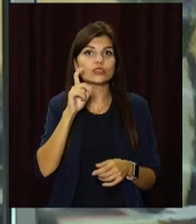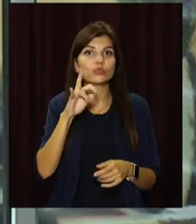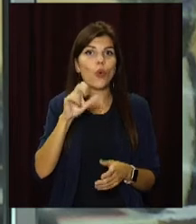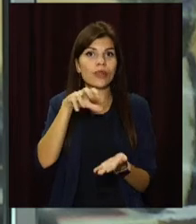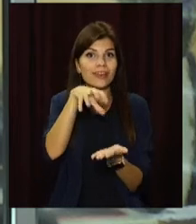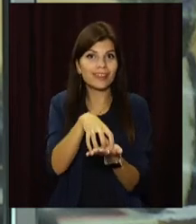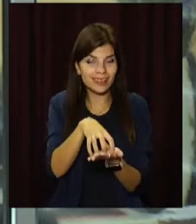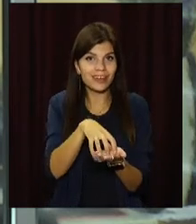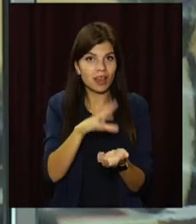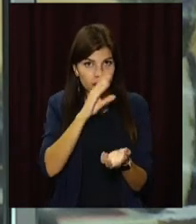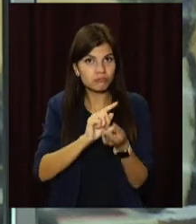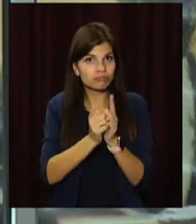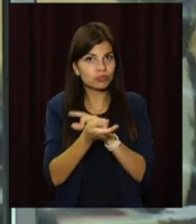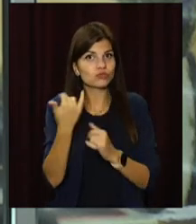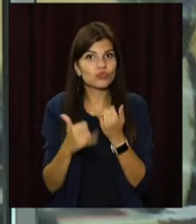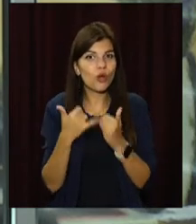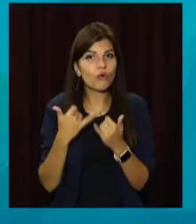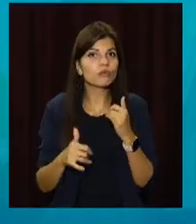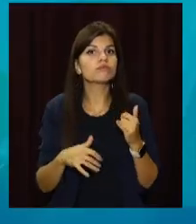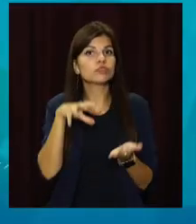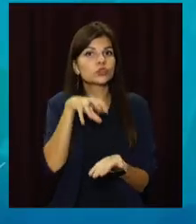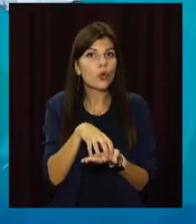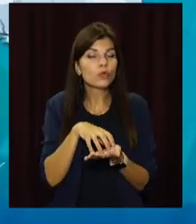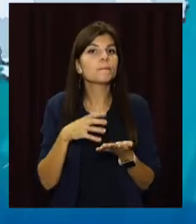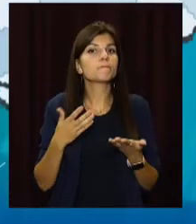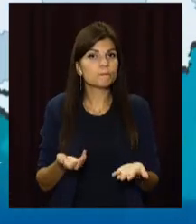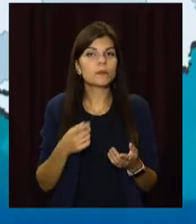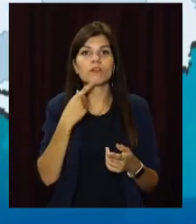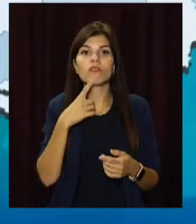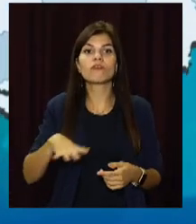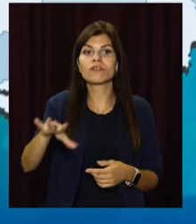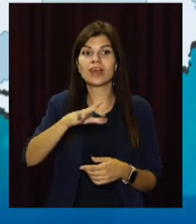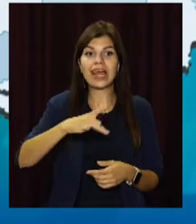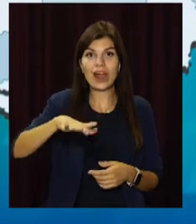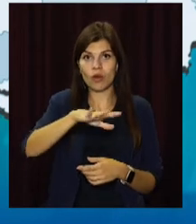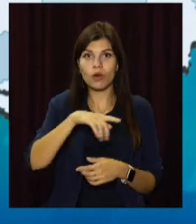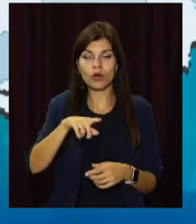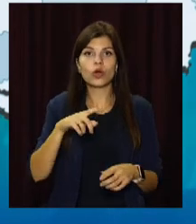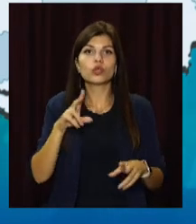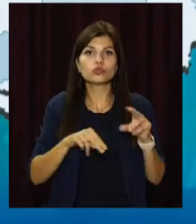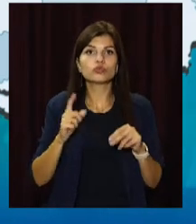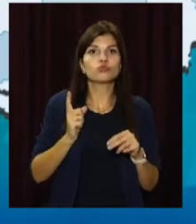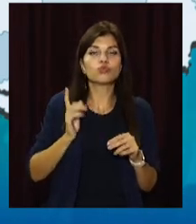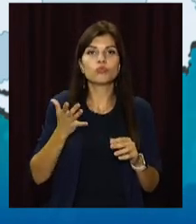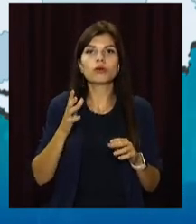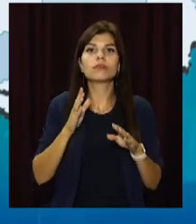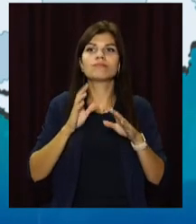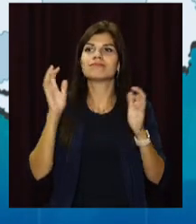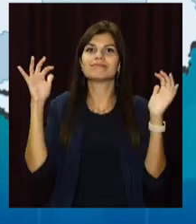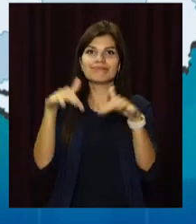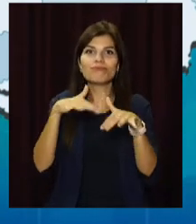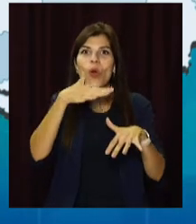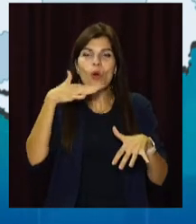зони вони перейдуть у жовту, кажуть у відомстві. Як результат, ці регіони чекають додаткові обмеження на відвідування масових заходів